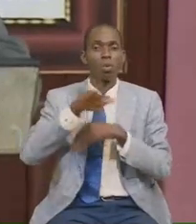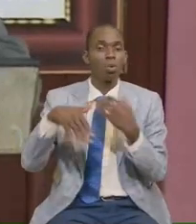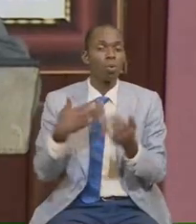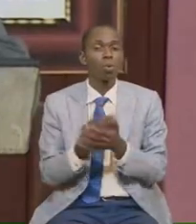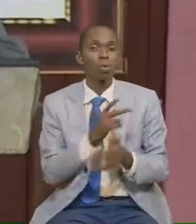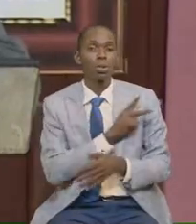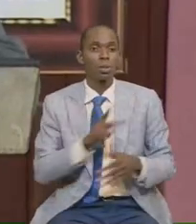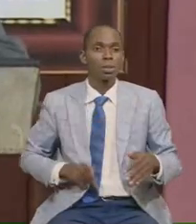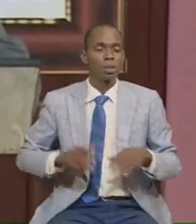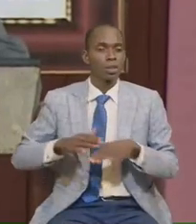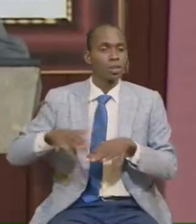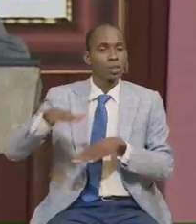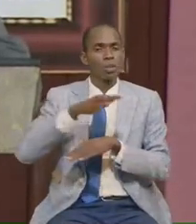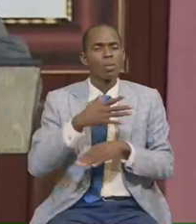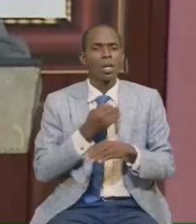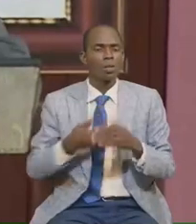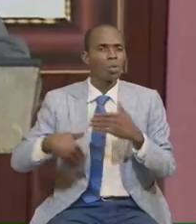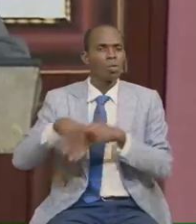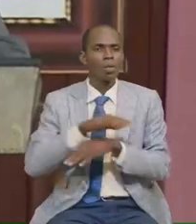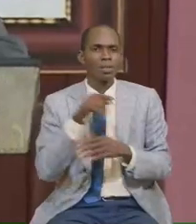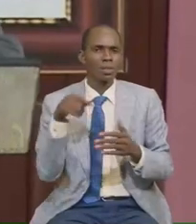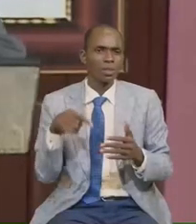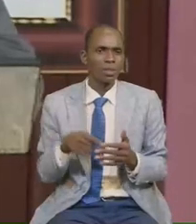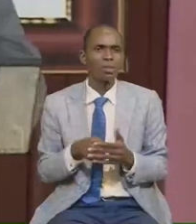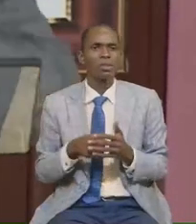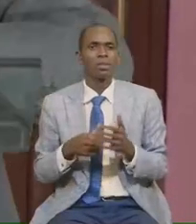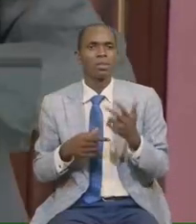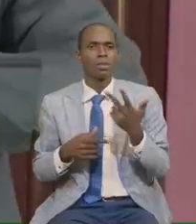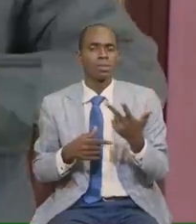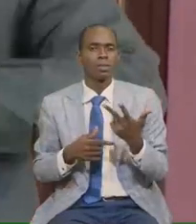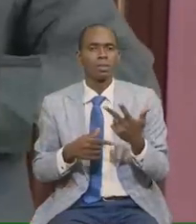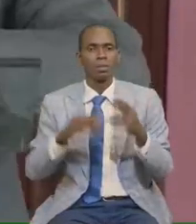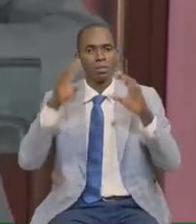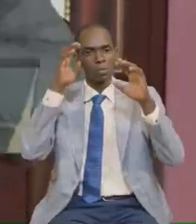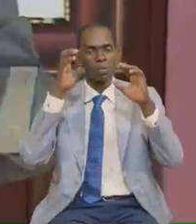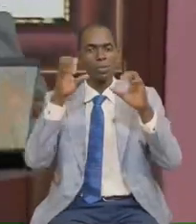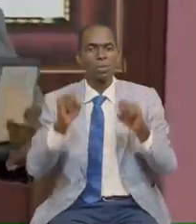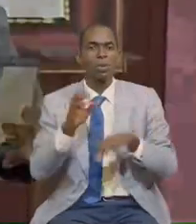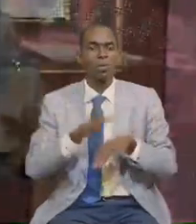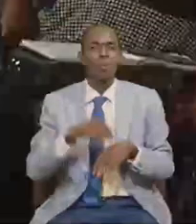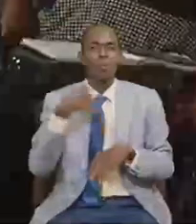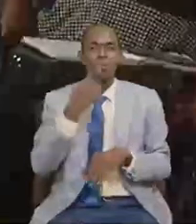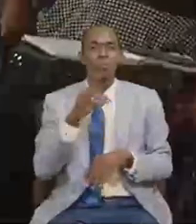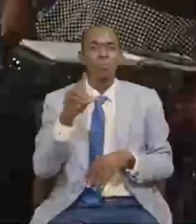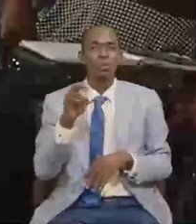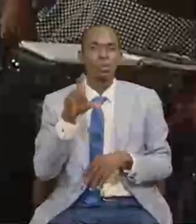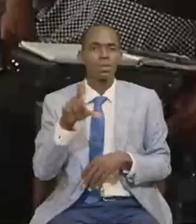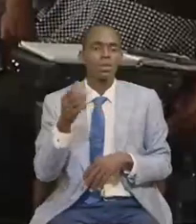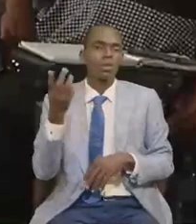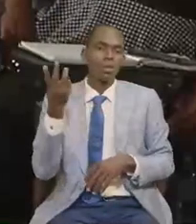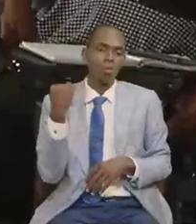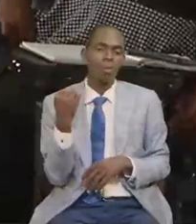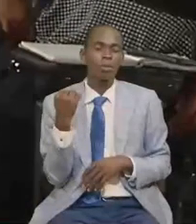Il met à leur tête trois chefs, au nom desquels était Daniel. Dites-moi, Daniel était quoi?